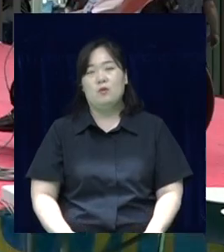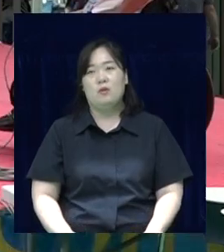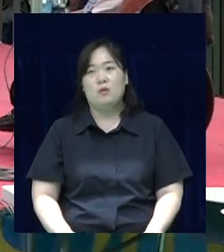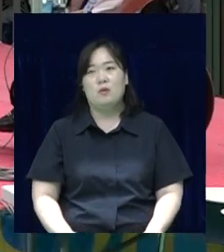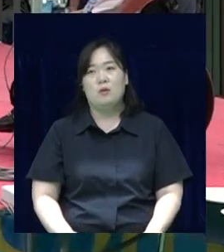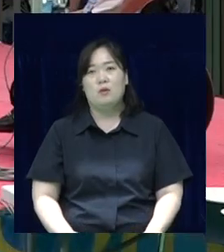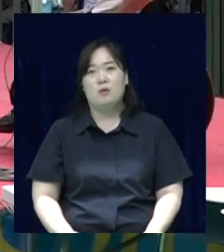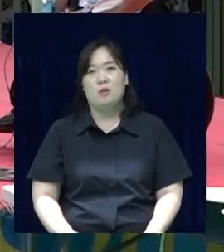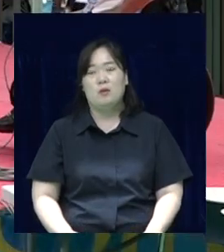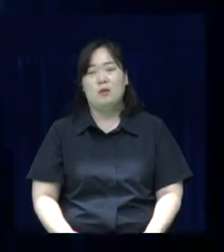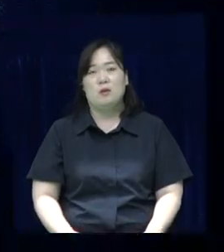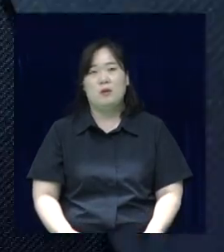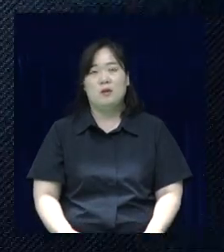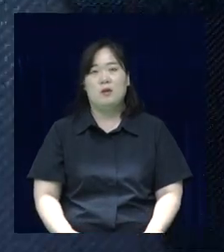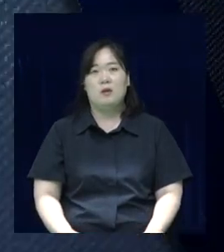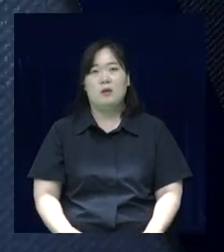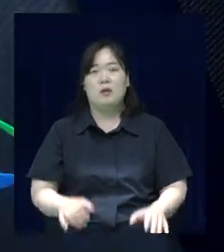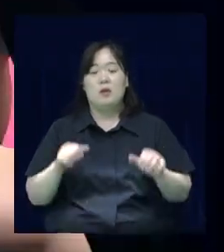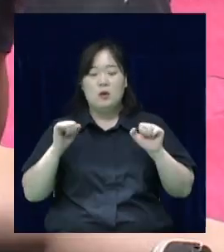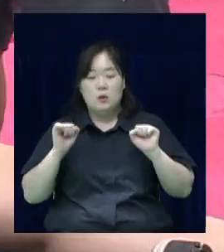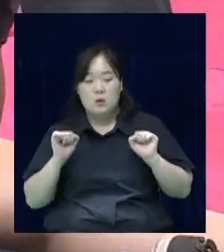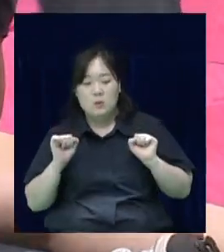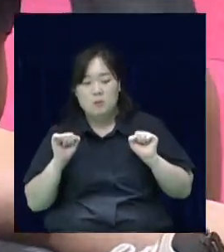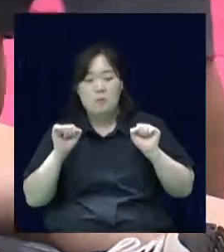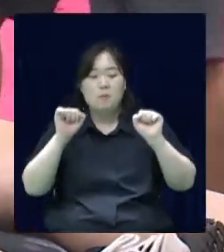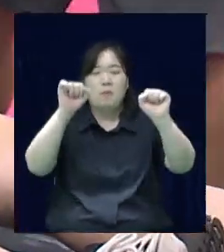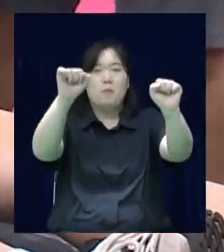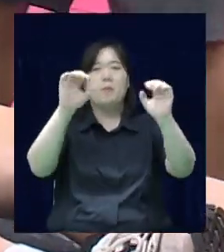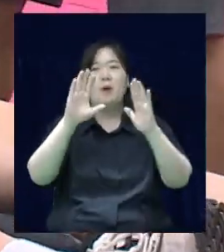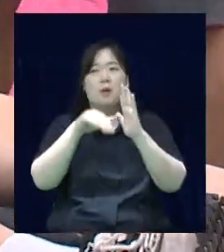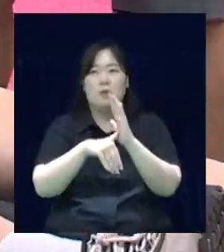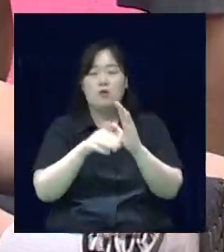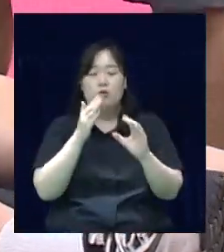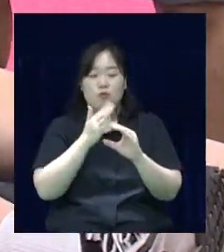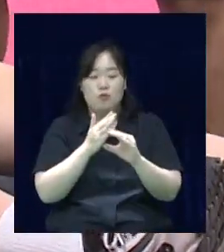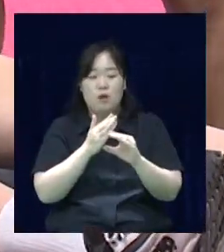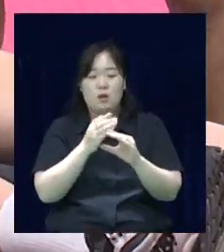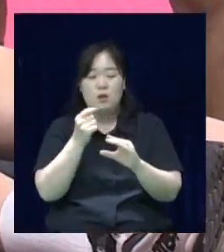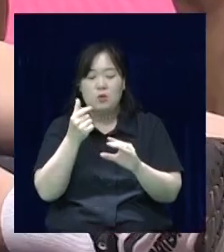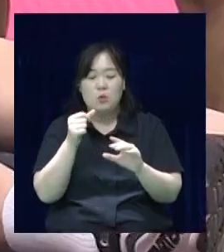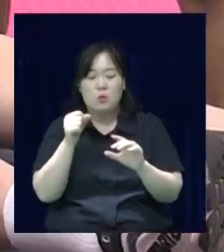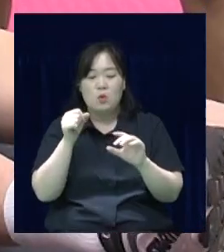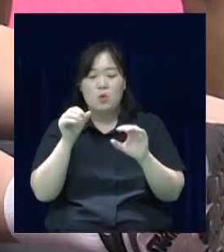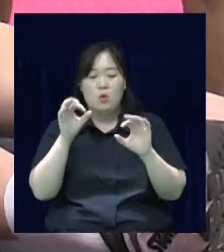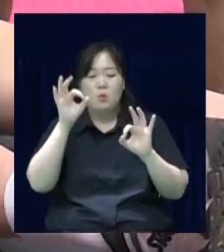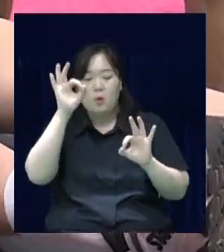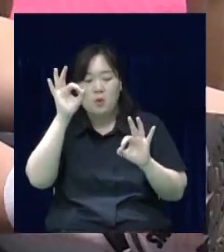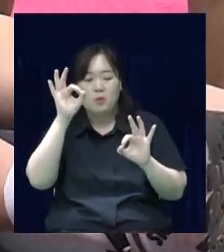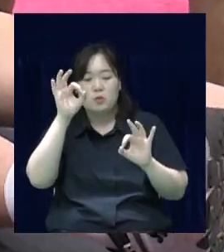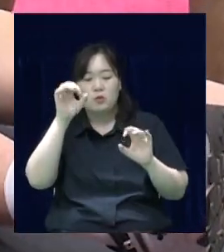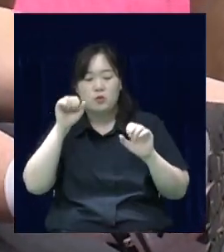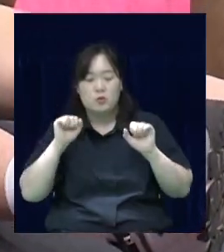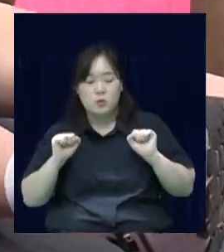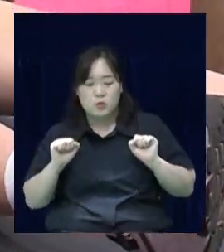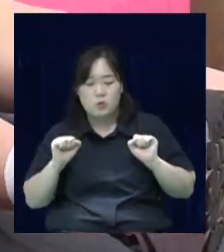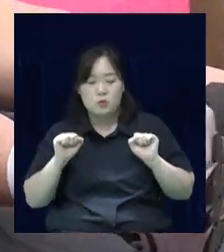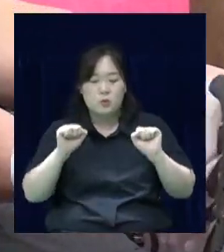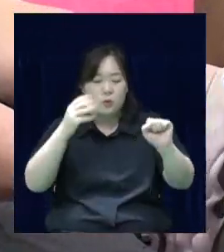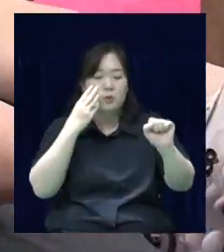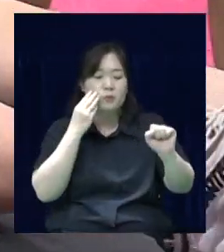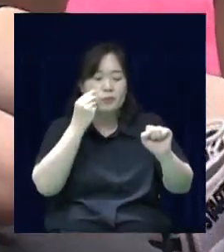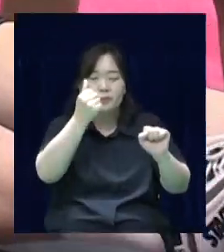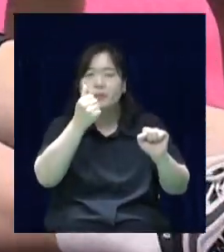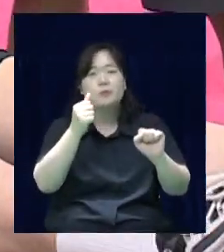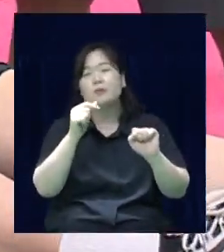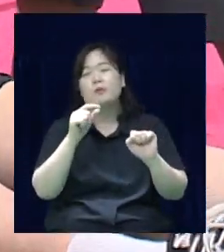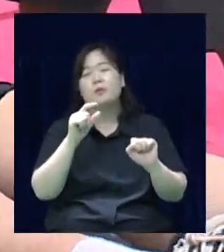내리는 하향 리프트 과정에서도 보면 이렇게 좀 중간에 동작이 끊기는 동작이 좀 보이실 겁니다. 네. 예, 저런 것들이